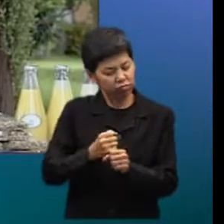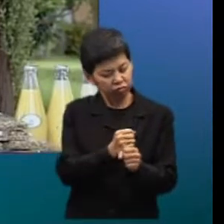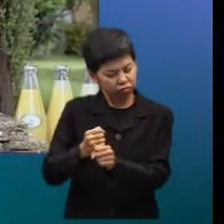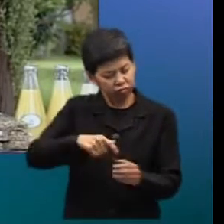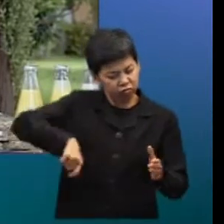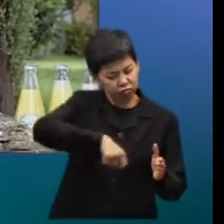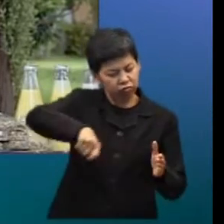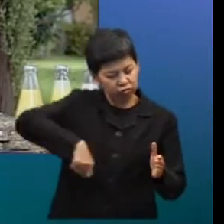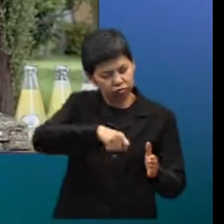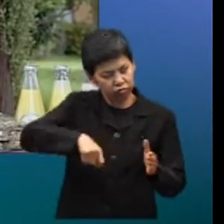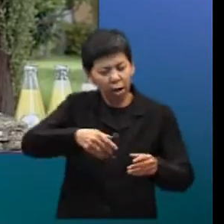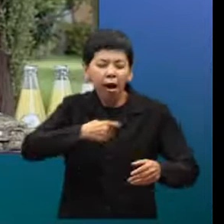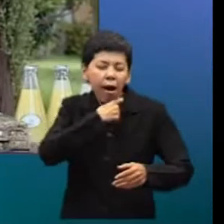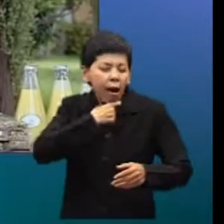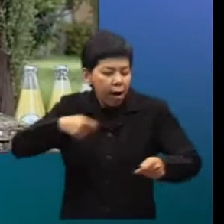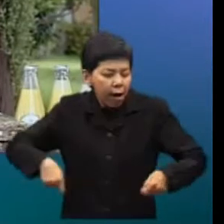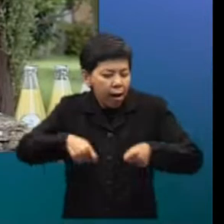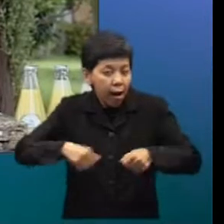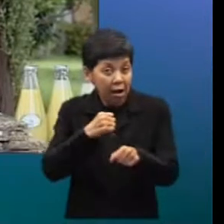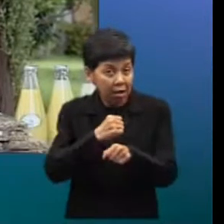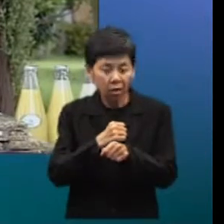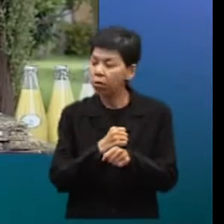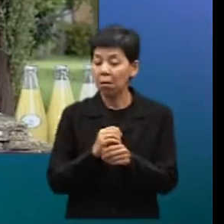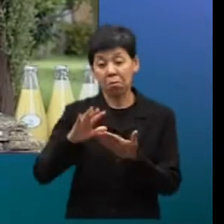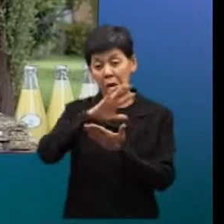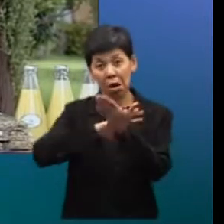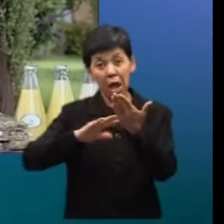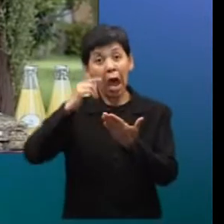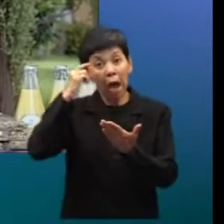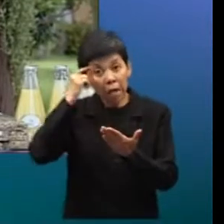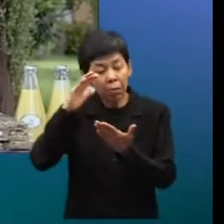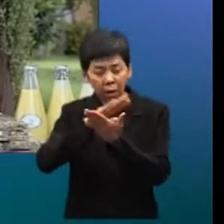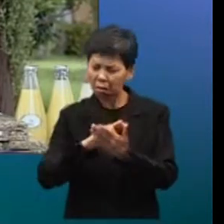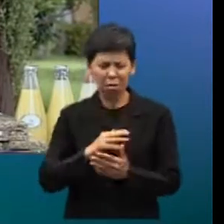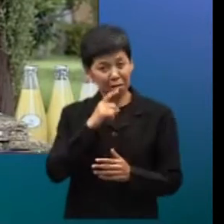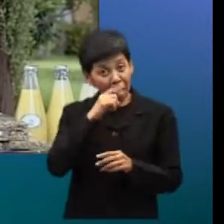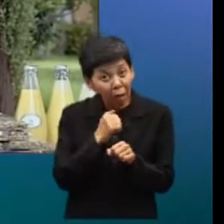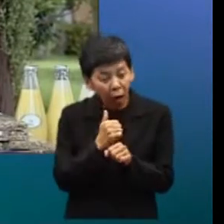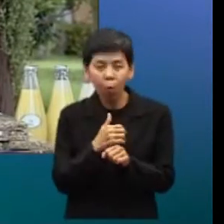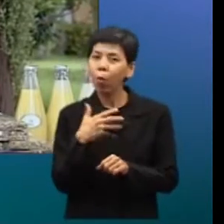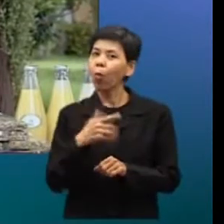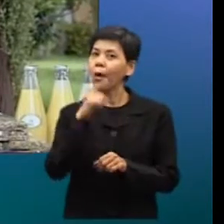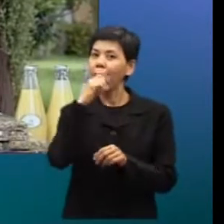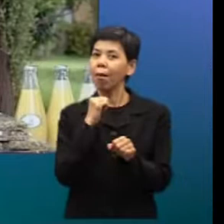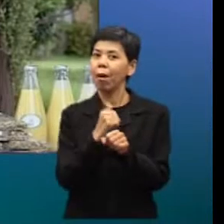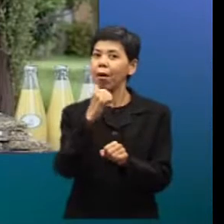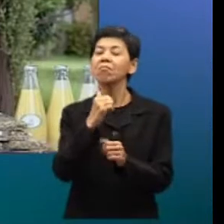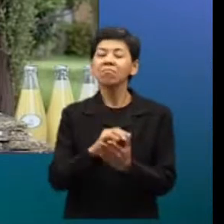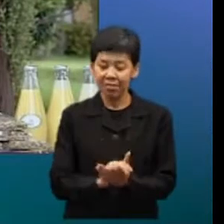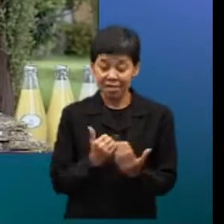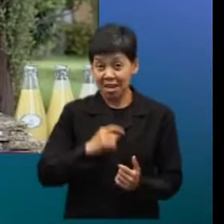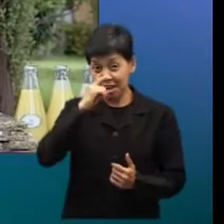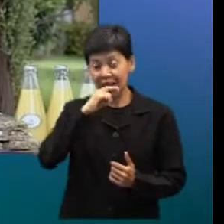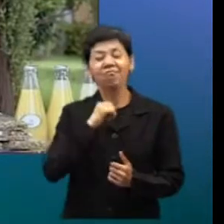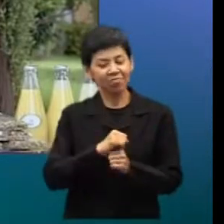าเคี่ยวแล้วก็มาผัดให้แห้งนะคะซึ่งตรงนี้ต่างประเทศเขาคิดว่าเราอะทำไม่ได้แต่เราก็ทำได้แล้วเพราะตอน